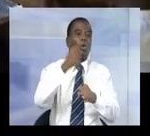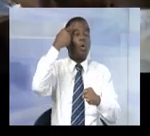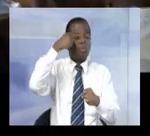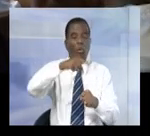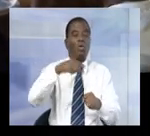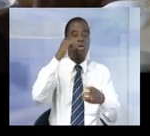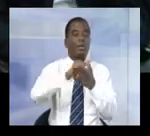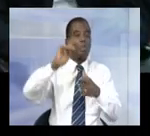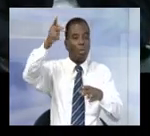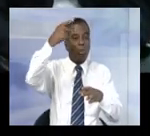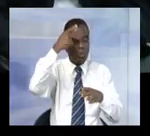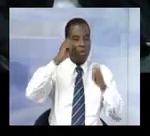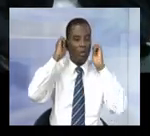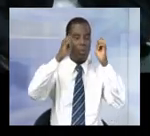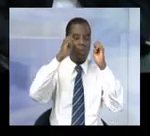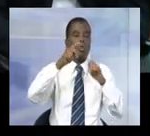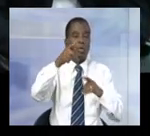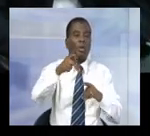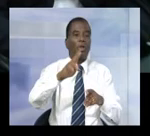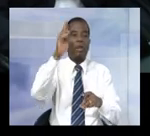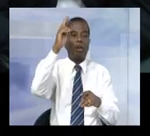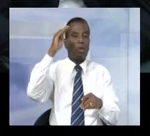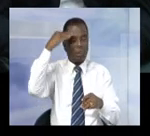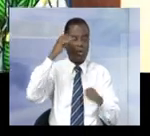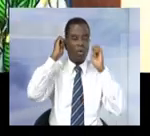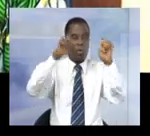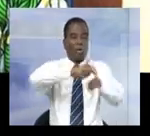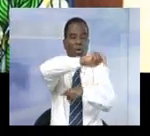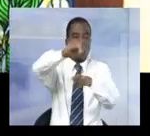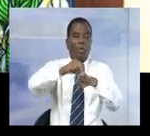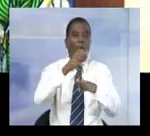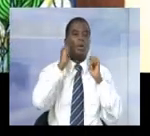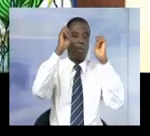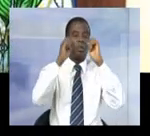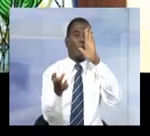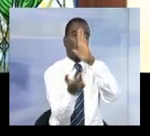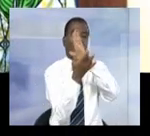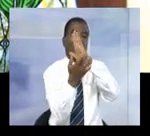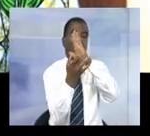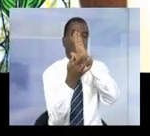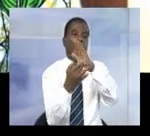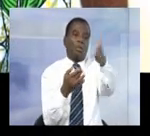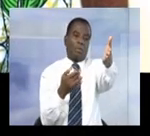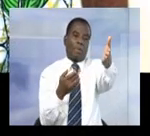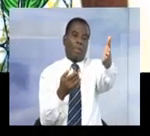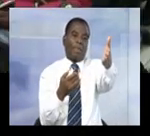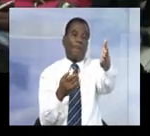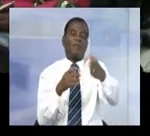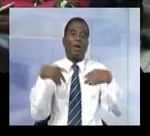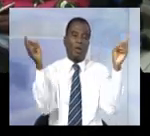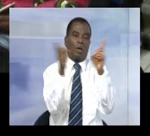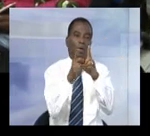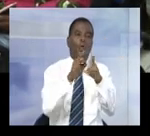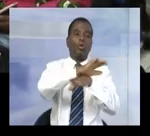œuvre de cette politique éducative, la ministre de l'Éducation nationale et de l'enseignement technique, Kandia Camara, a